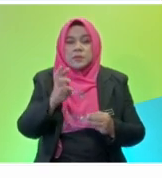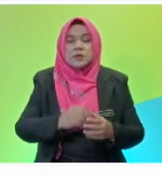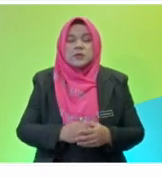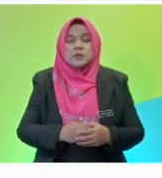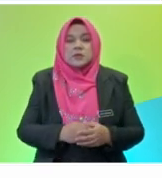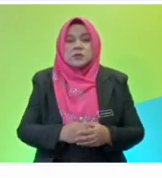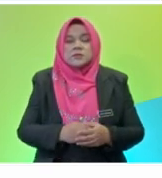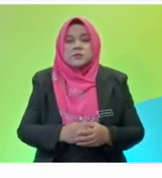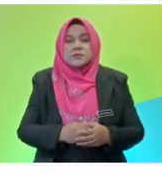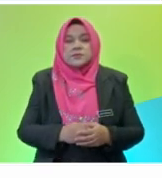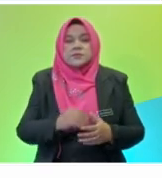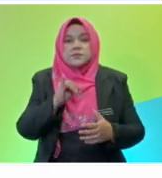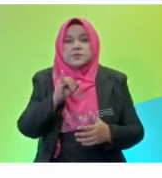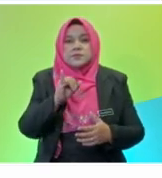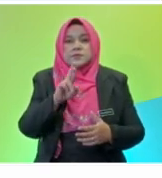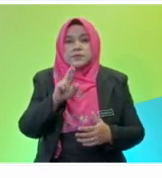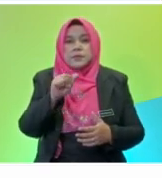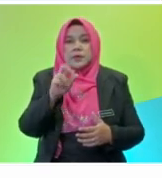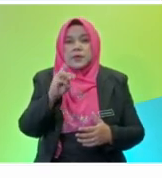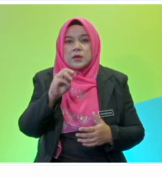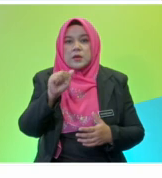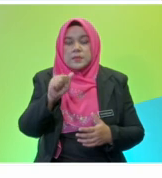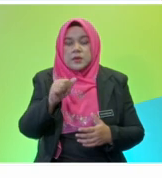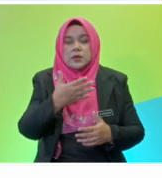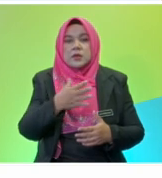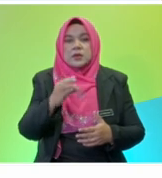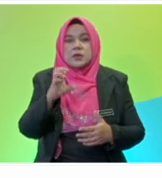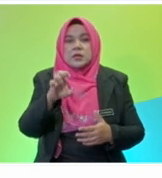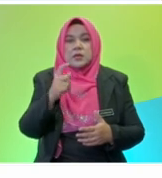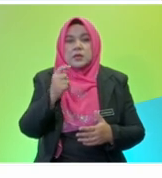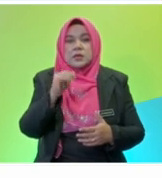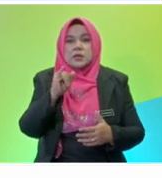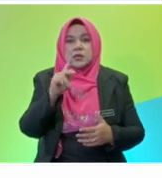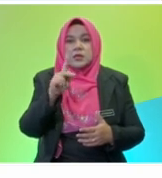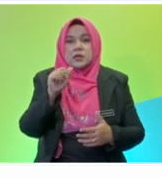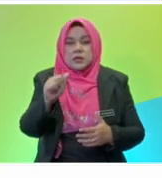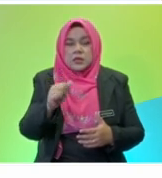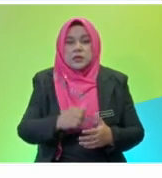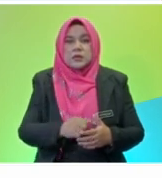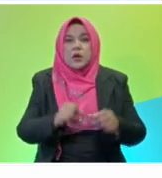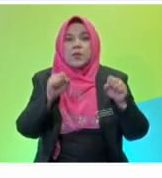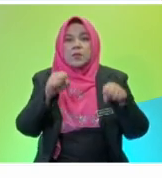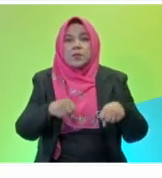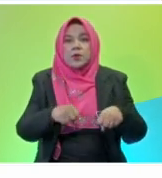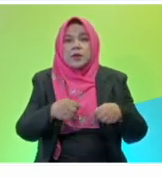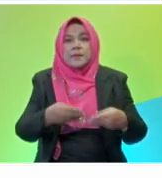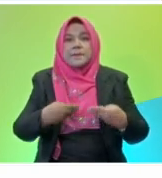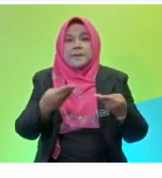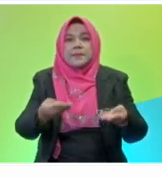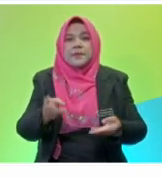tinggi dirama tinggi etika dan dampak tinggi paling tinggi khususnya kita boleh lagi